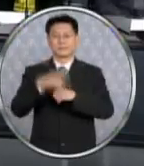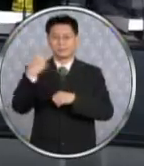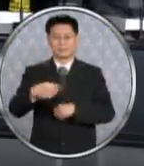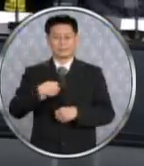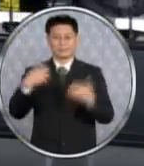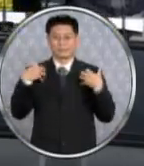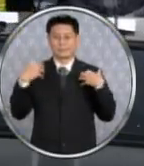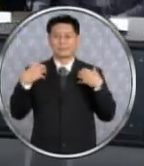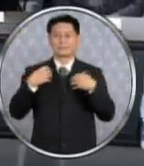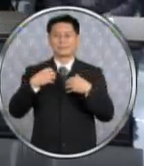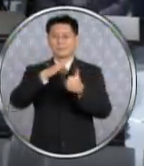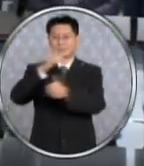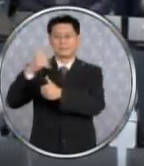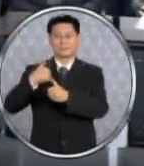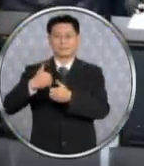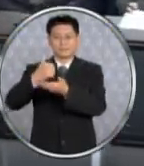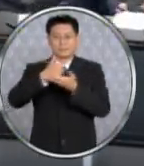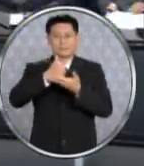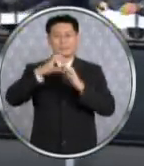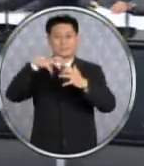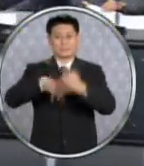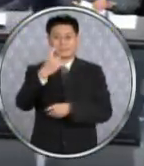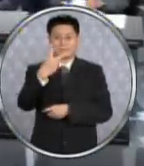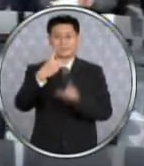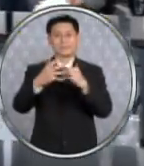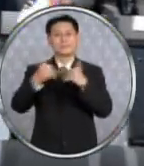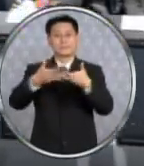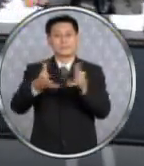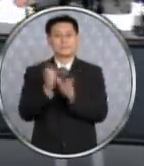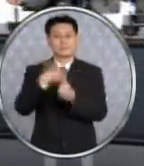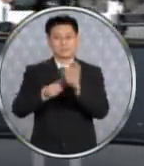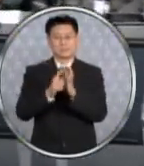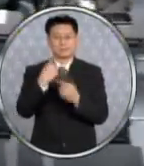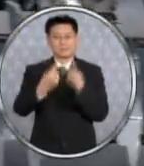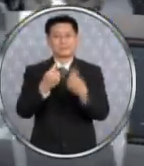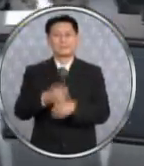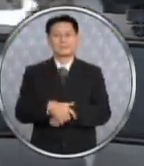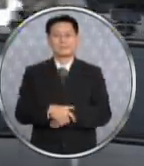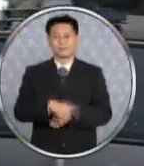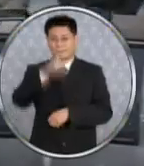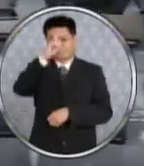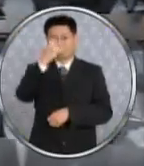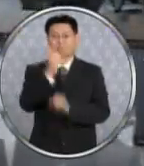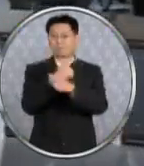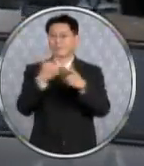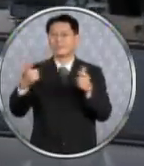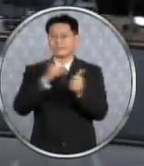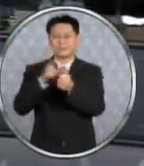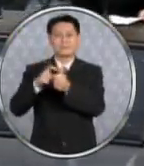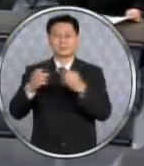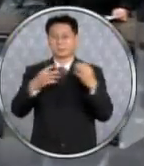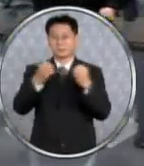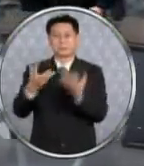主办单位今天也邀请到了国内十二位公民团体的代表共同参与，透过多元议题的互动和对